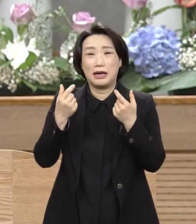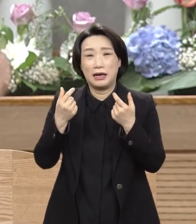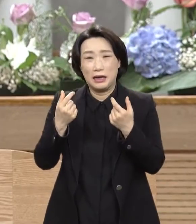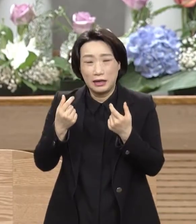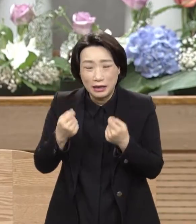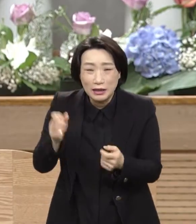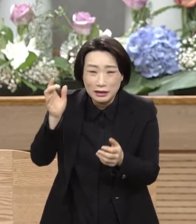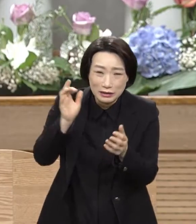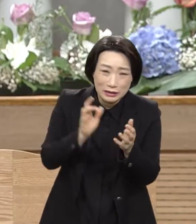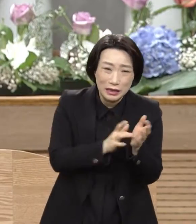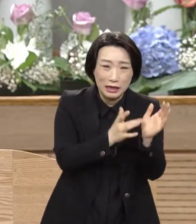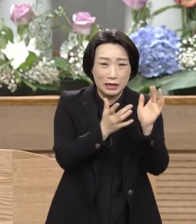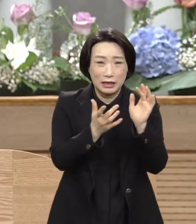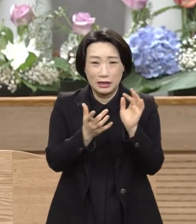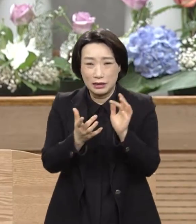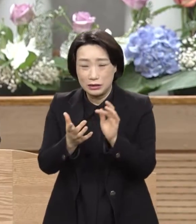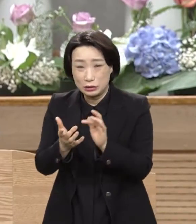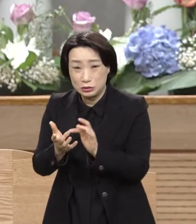예수